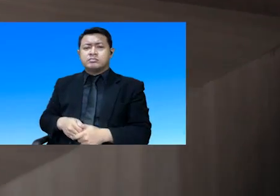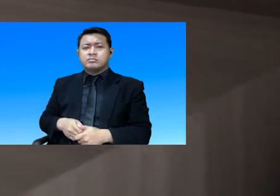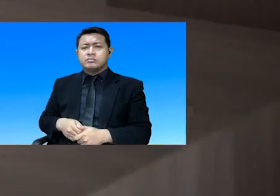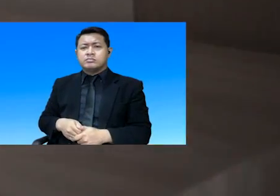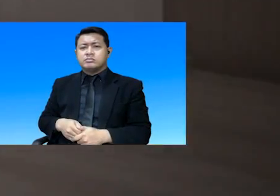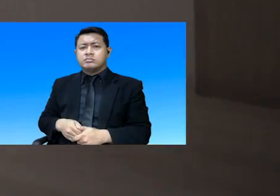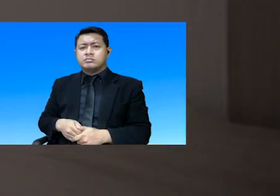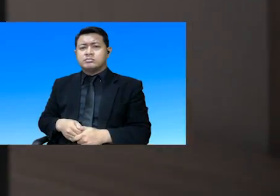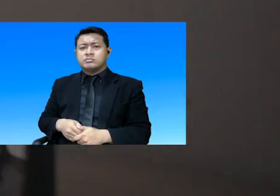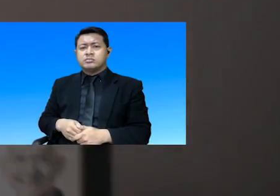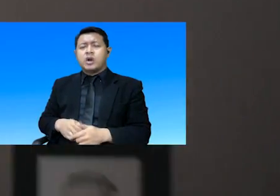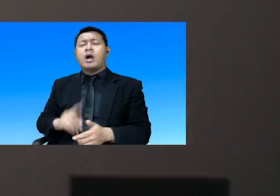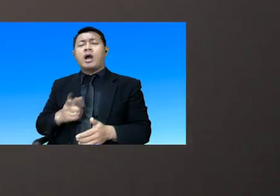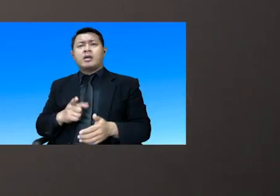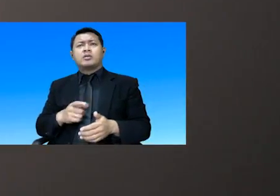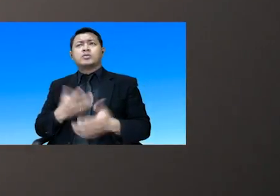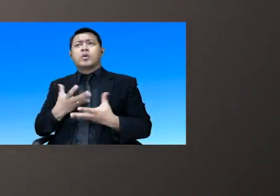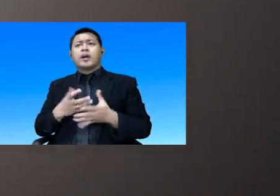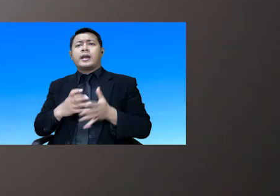Andai mesin waktu itu ada.